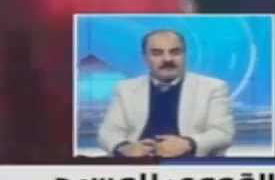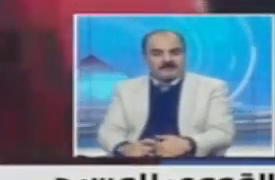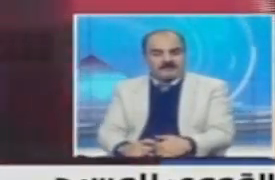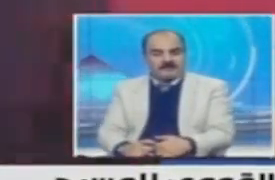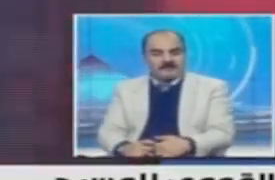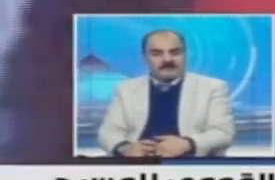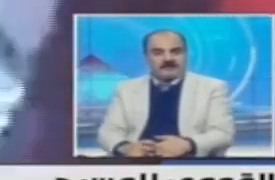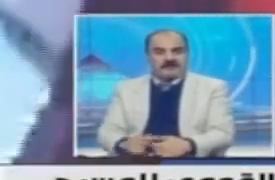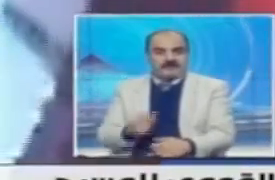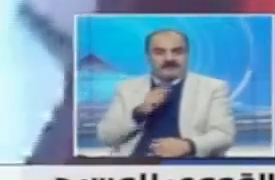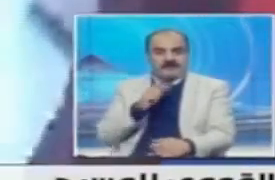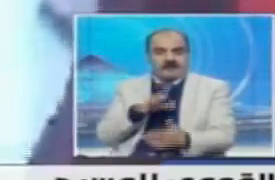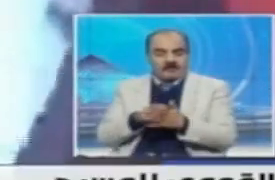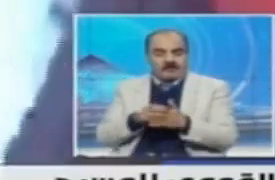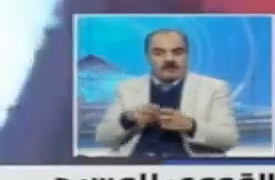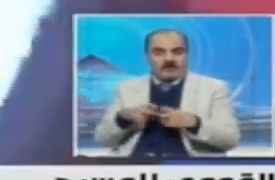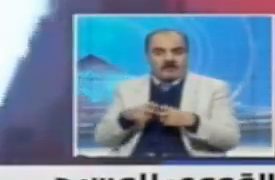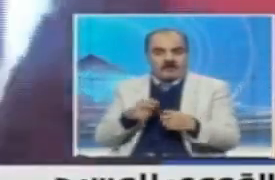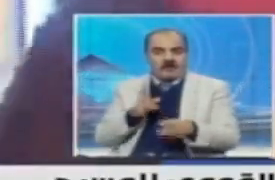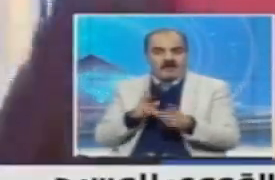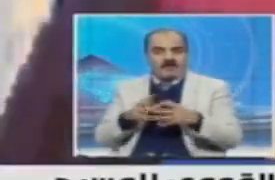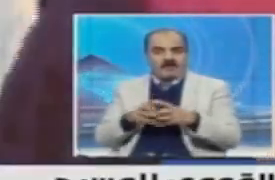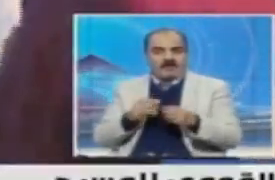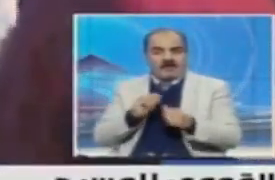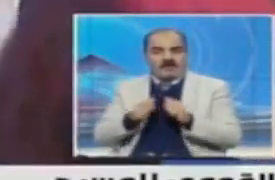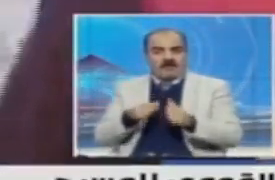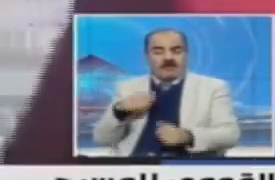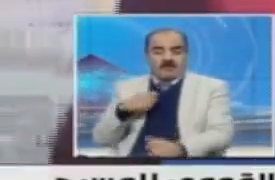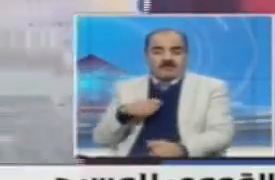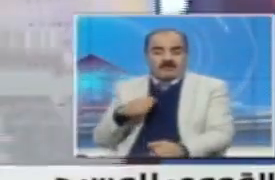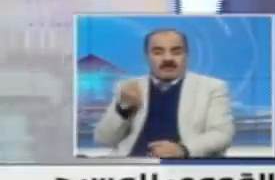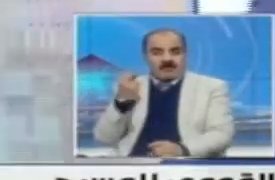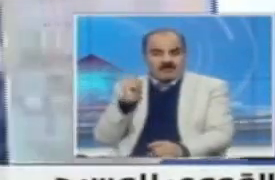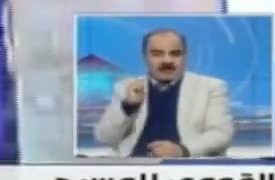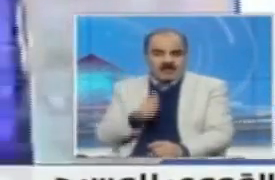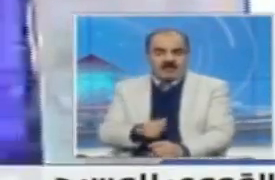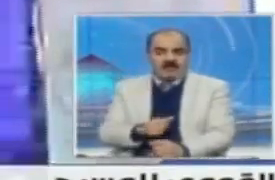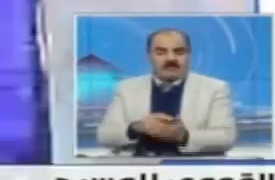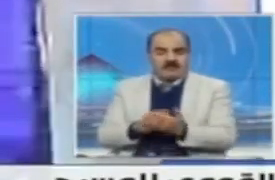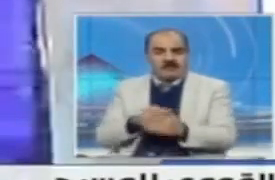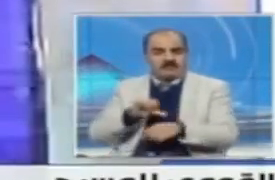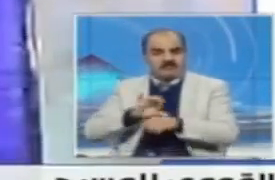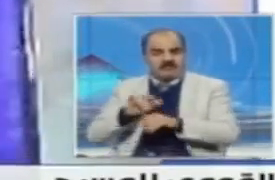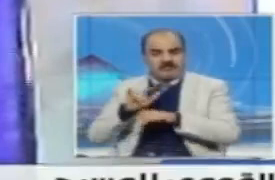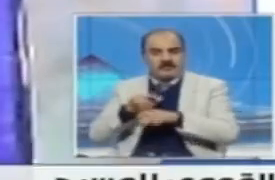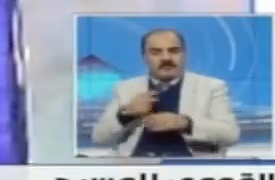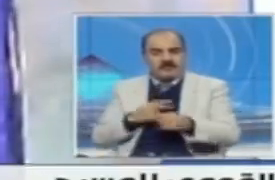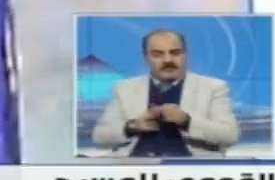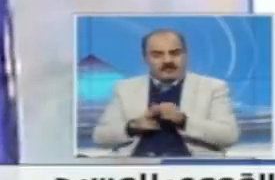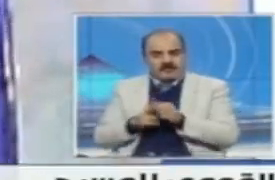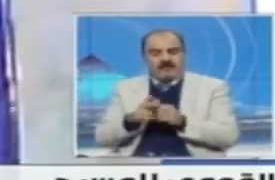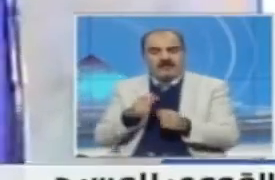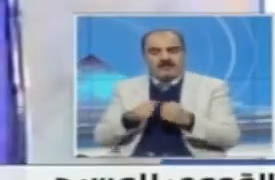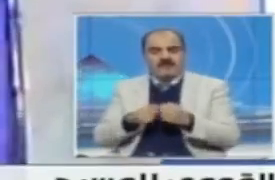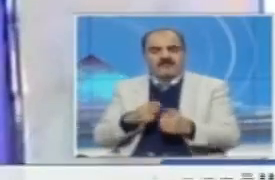يعني زملائي سيبدأ الآن الحفل، حيث وصلت معالي وزيرة الثقافة إلى مقر المركز لافتتاح